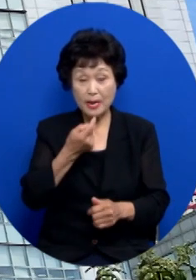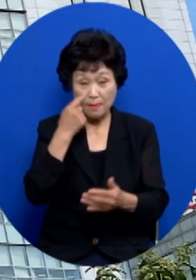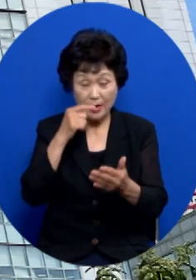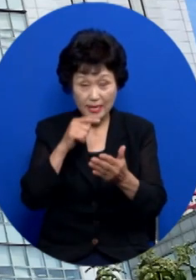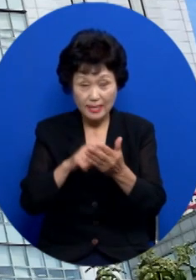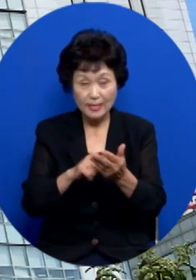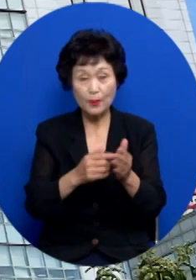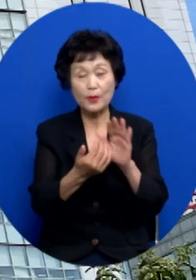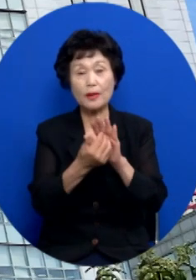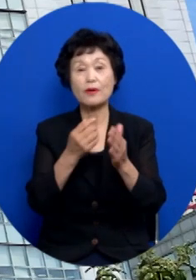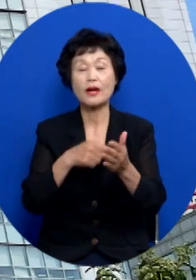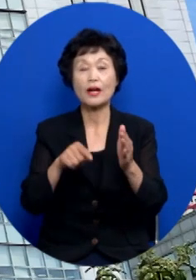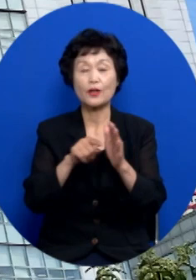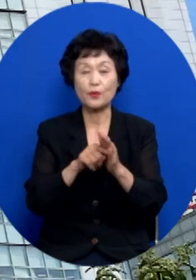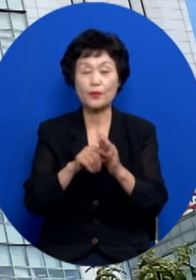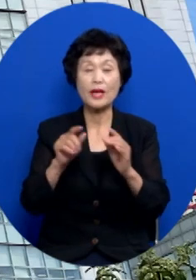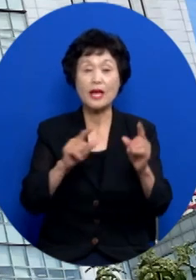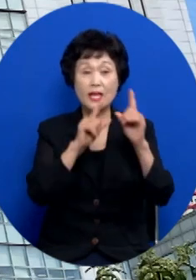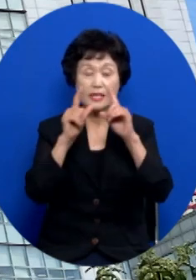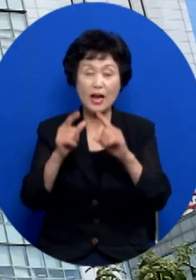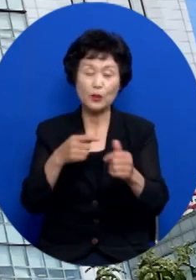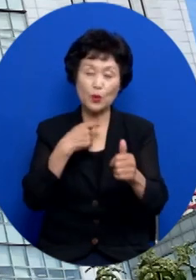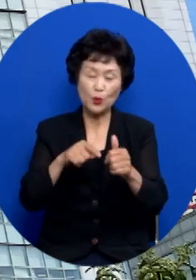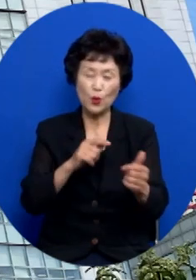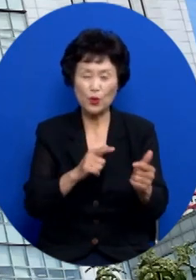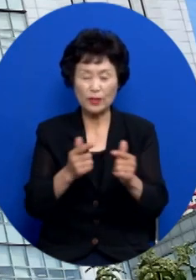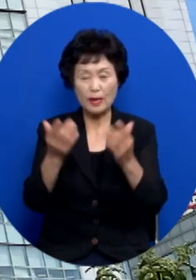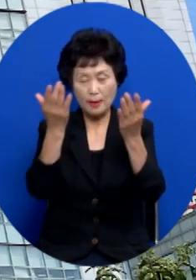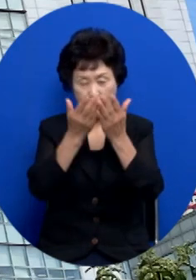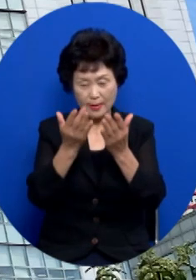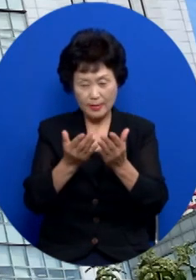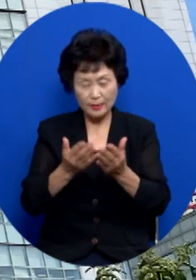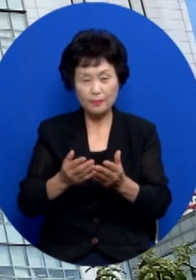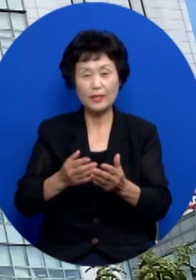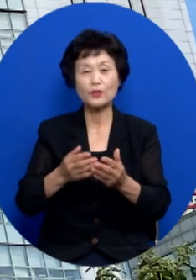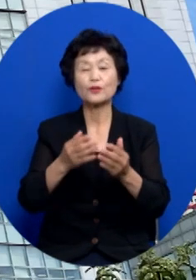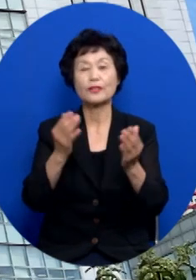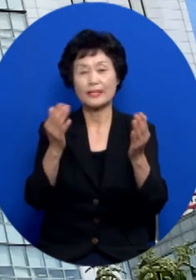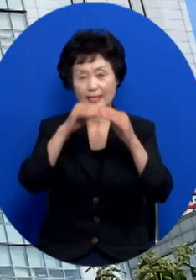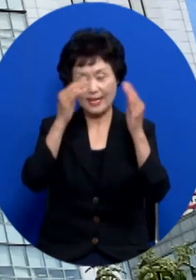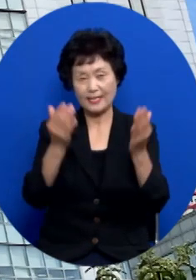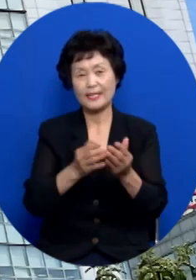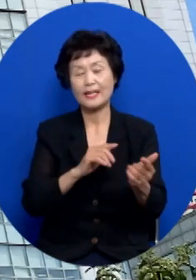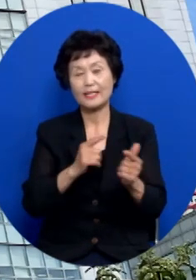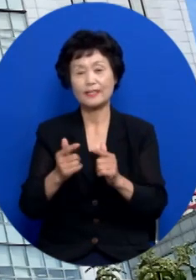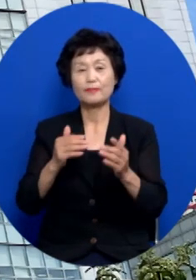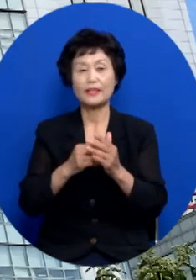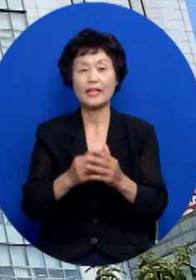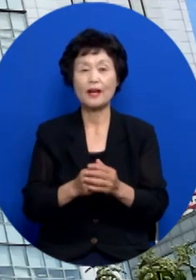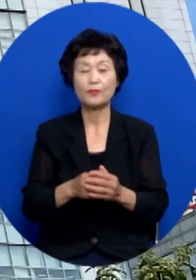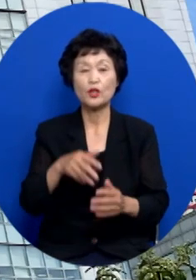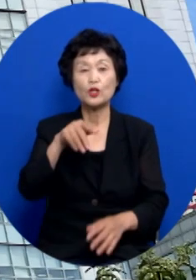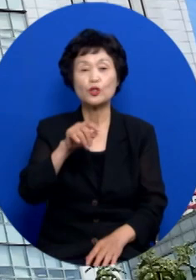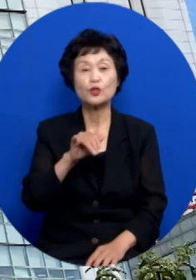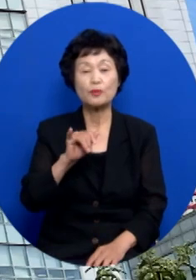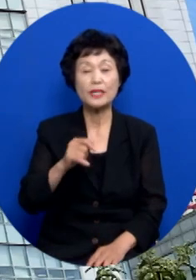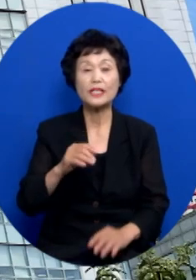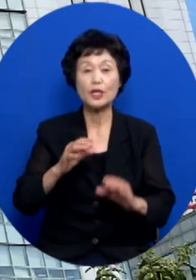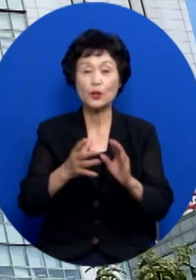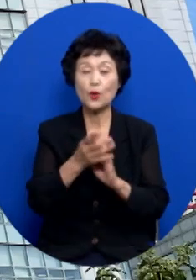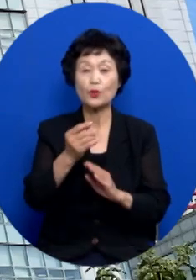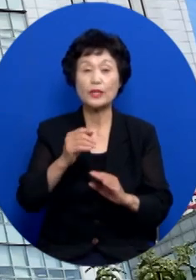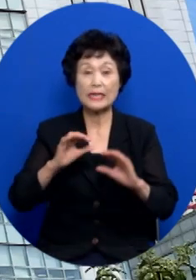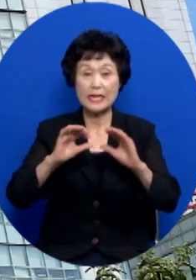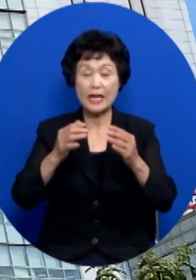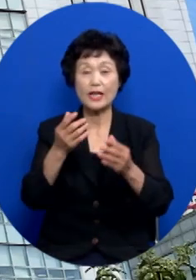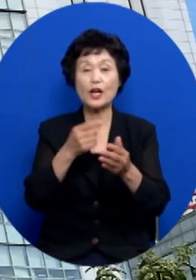위해 생계와 의료, 교육 등 맞춤형 복지서비스를 지원할 계획입니다. 주빌리 통일 구국기도회 등 국내